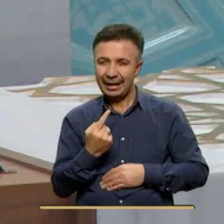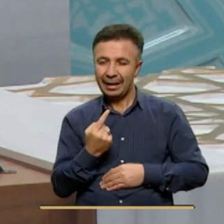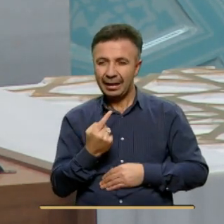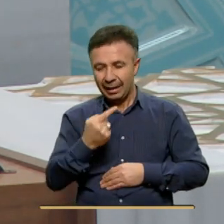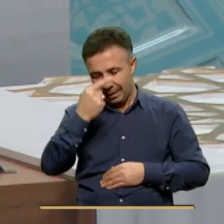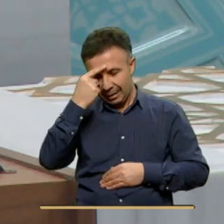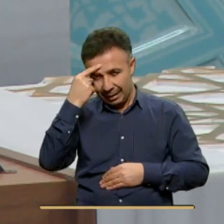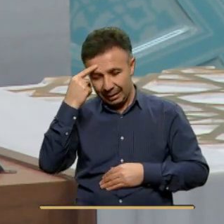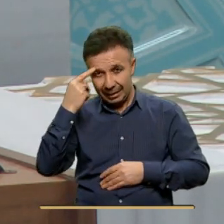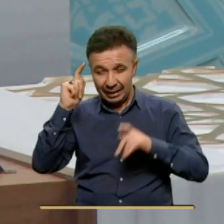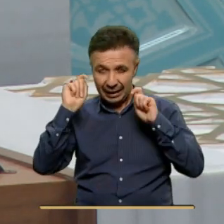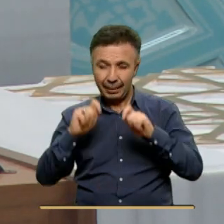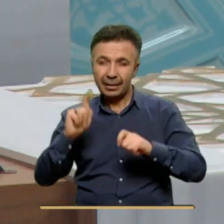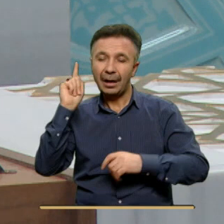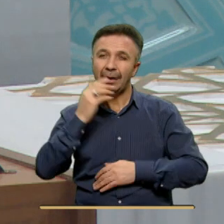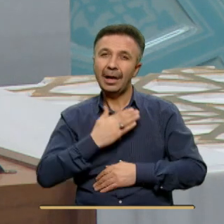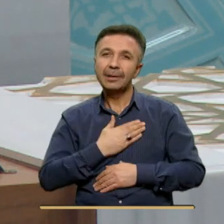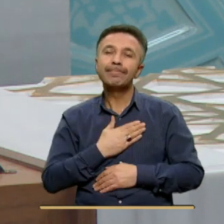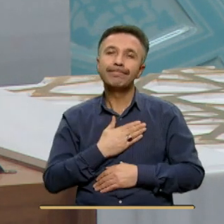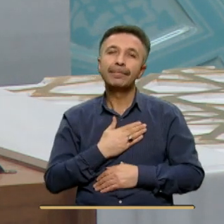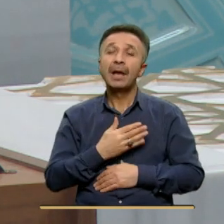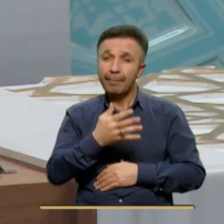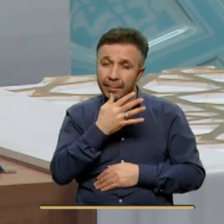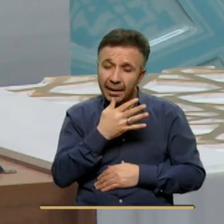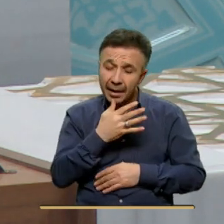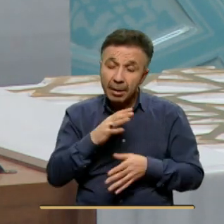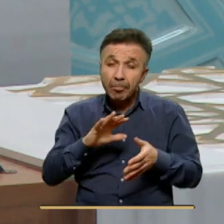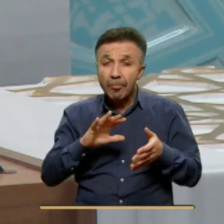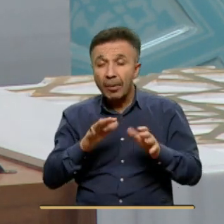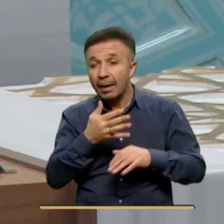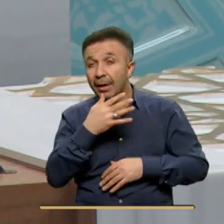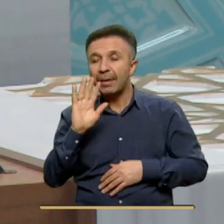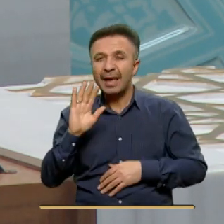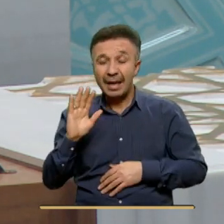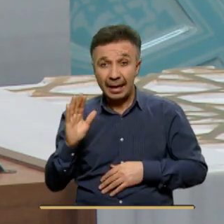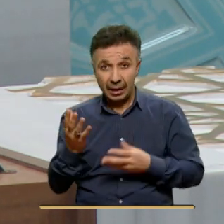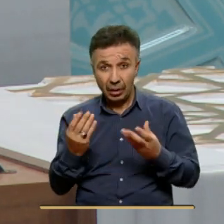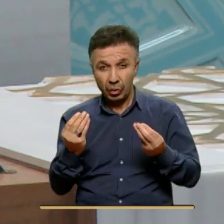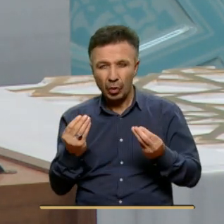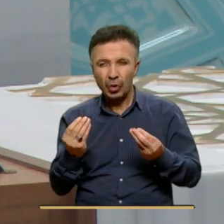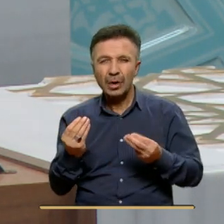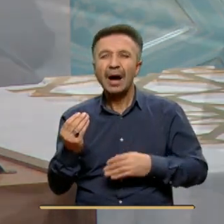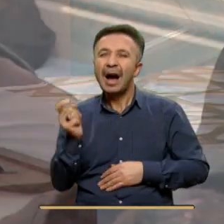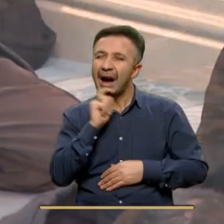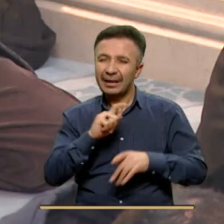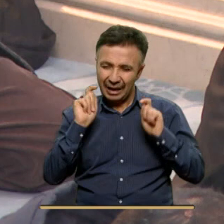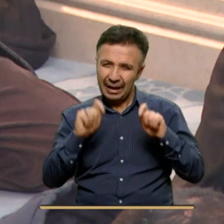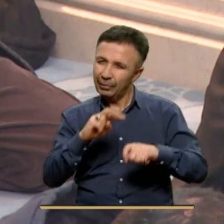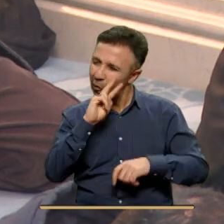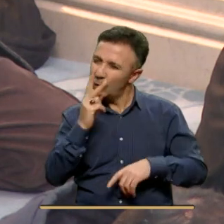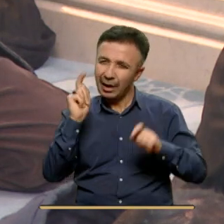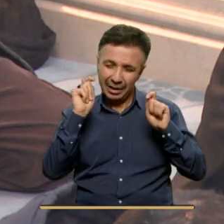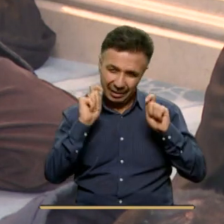nasip et ya Rab. Allah'ım bilerek veya bilmeyerek nice hatalar ettik. Nice günahlar